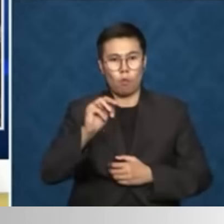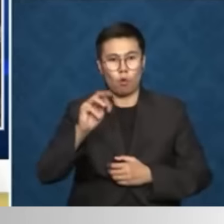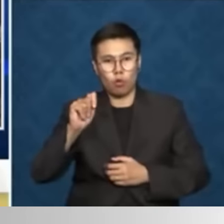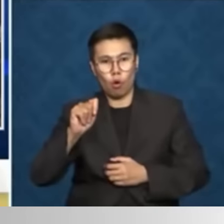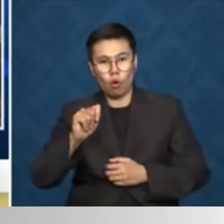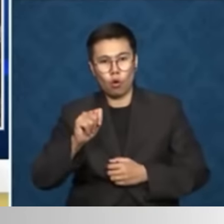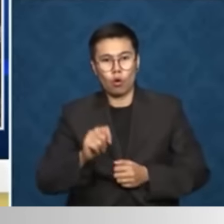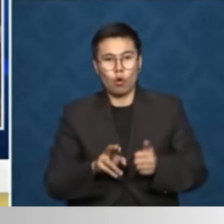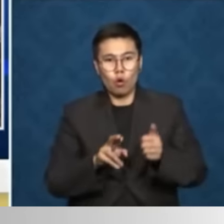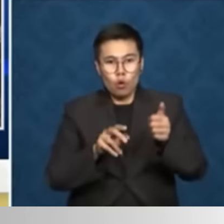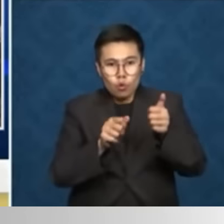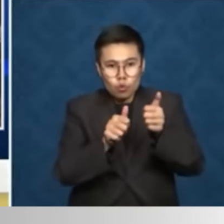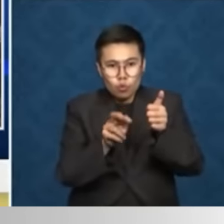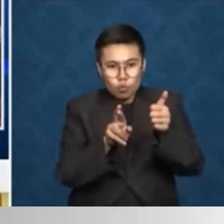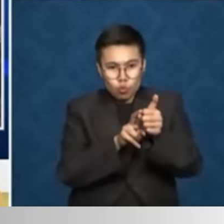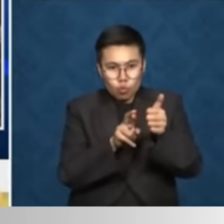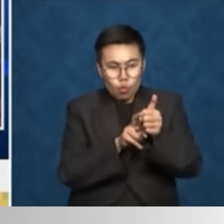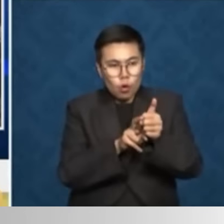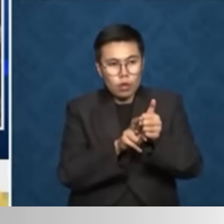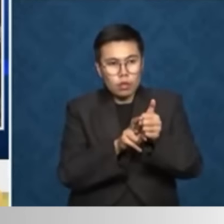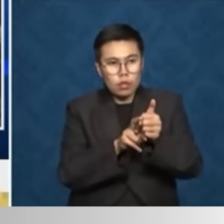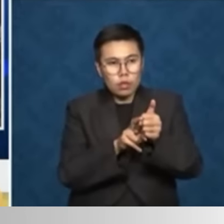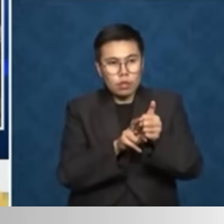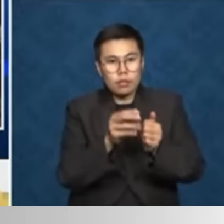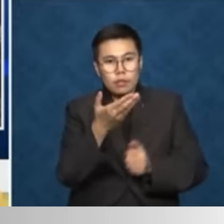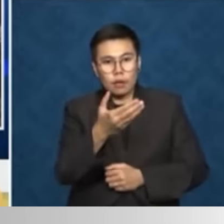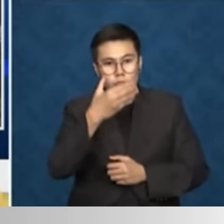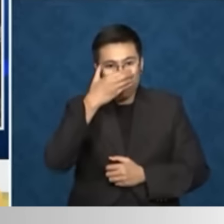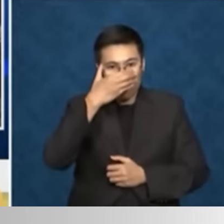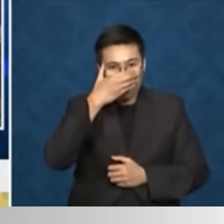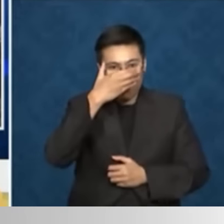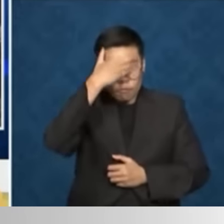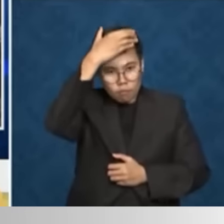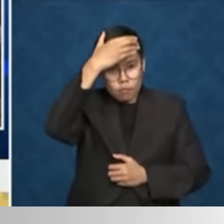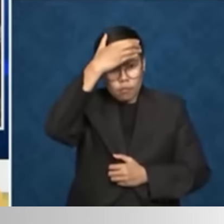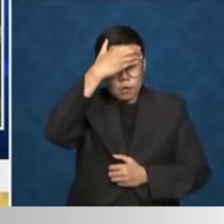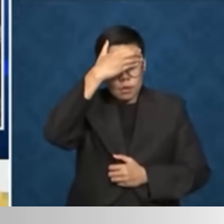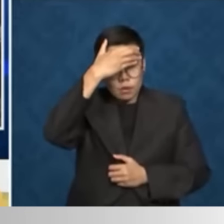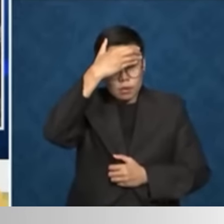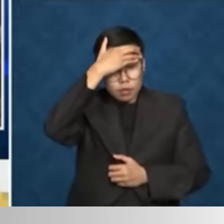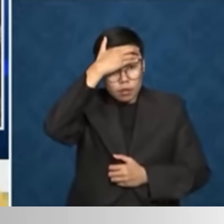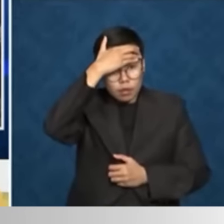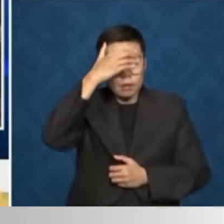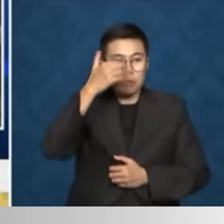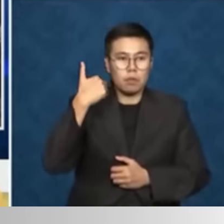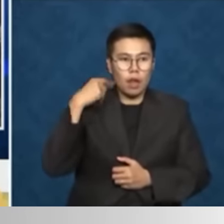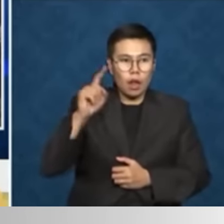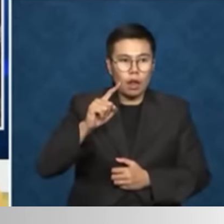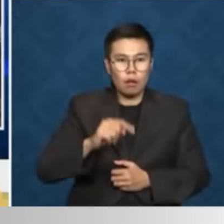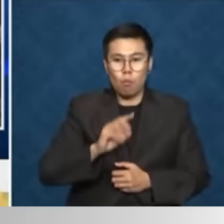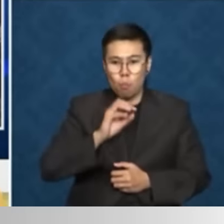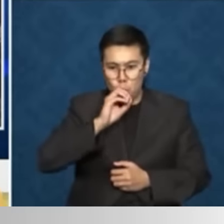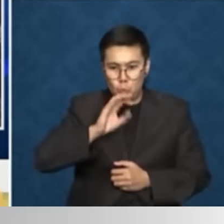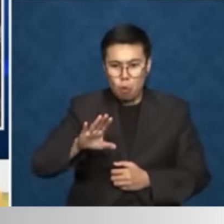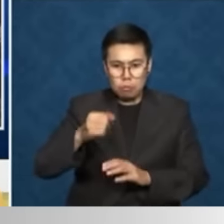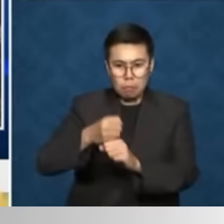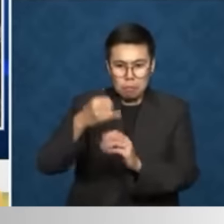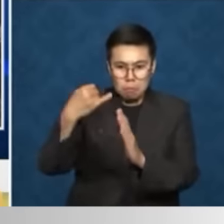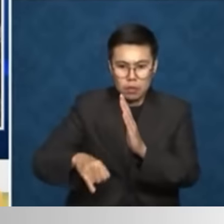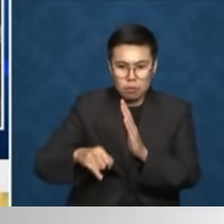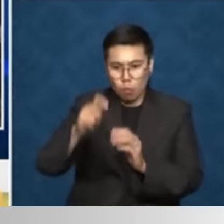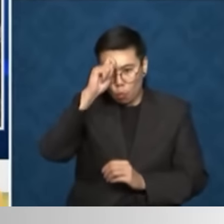าสร้างมาตรการรักษาความปลอดภัยในเมื่อสุดท้ายผีที่ท่านสร้างขึ้นมาก็มาจากพวกท่านเองผู้นำของประเทศต้องห้ามปรามไม่ให้คนฆ่าฟันกันเ